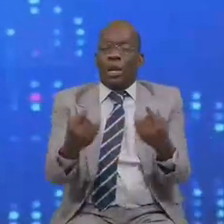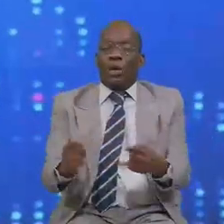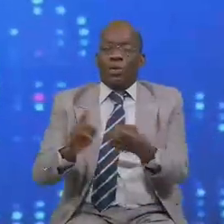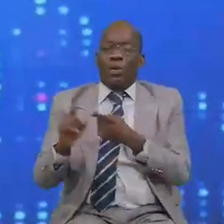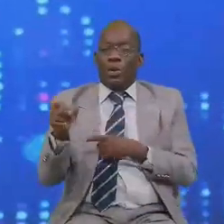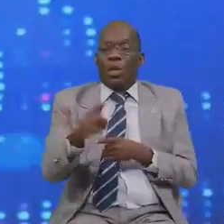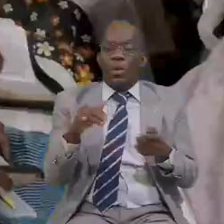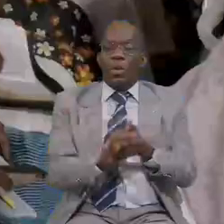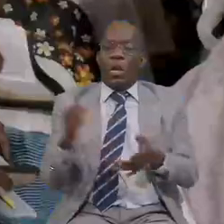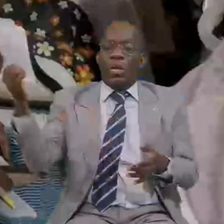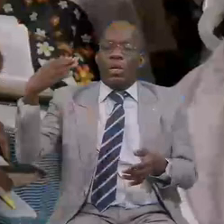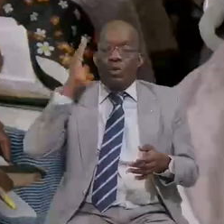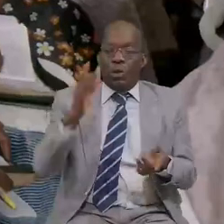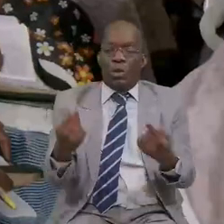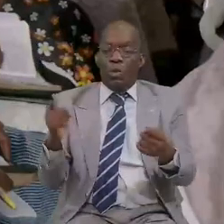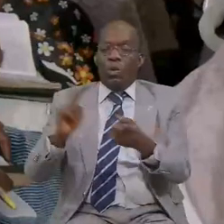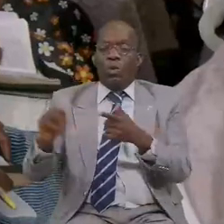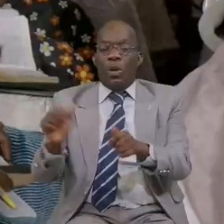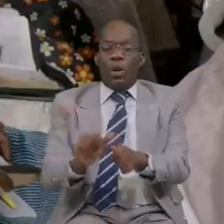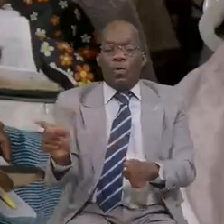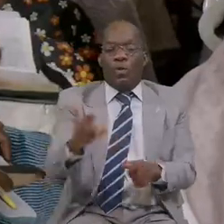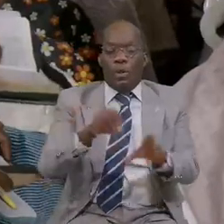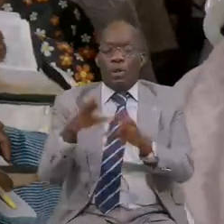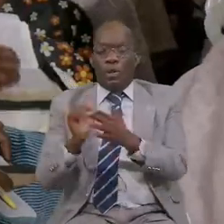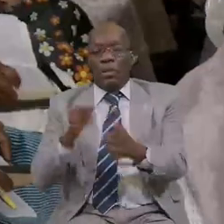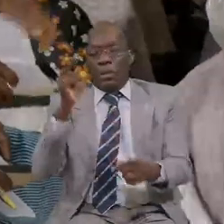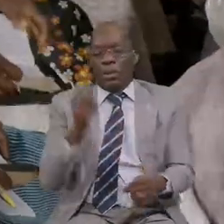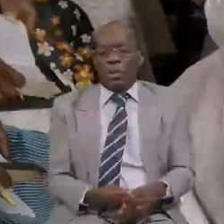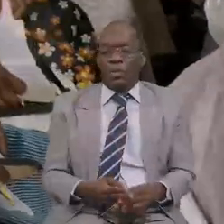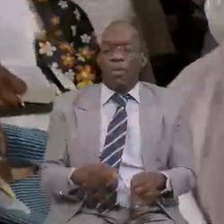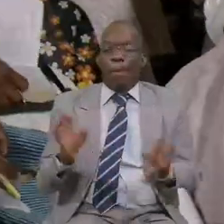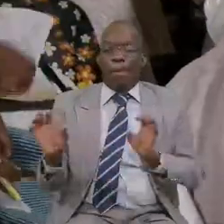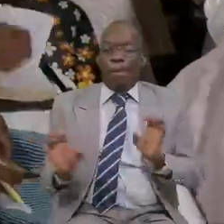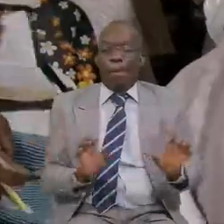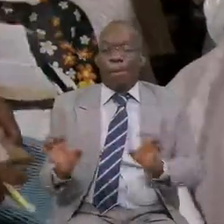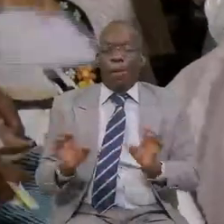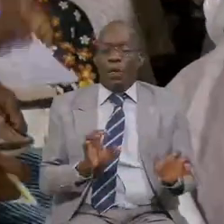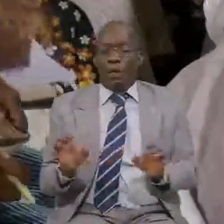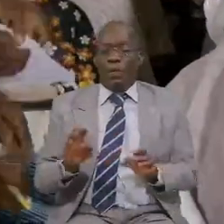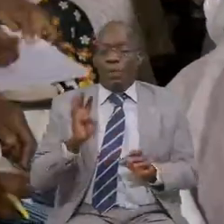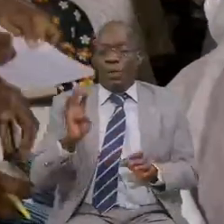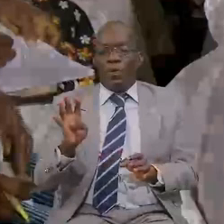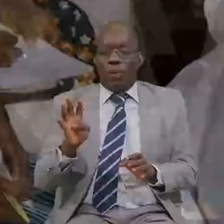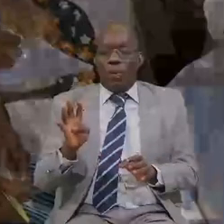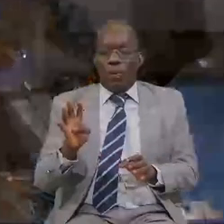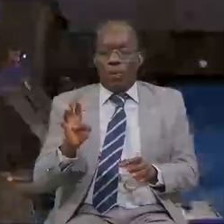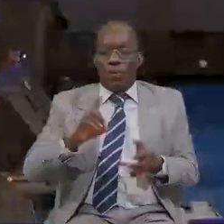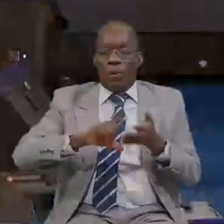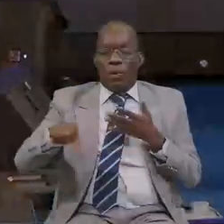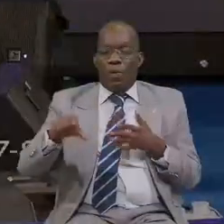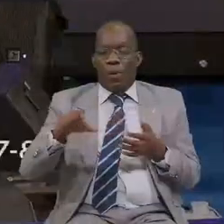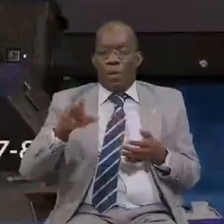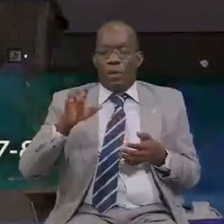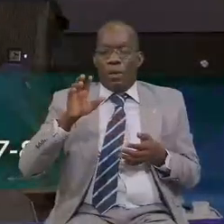parviendra à chacun au nom de Jésus. En Actes chapitre 4, 31. Actes 4,